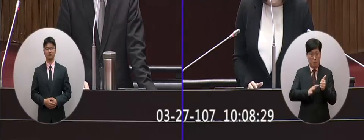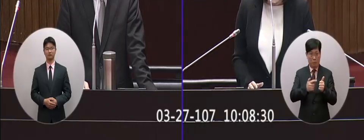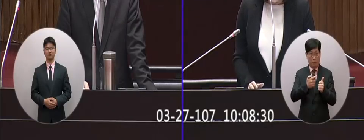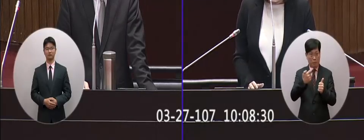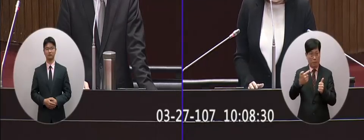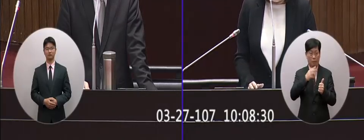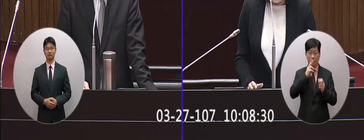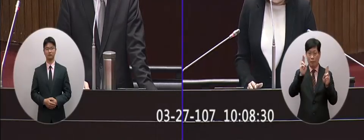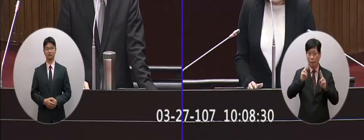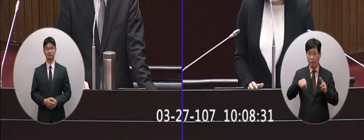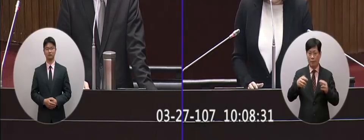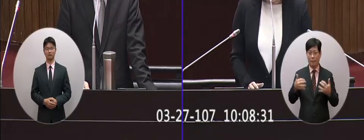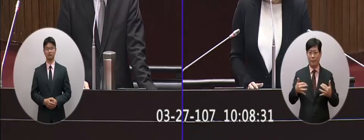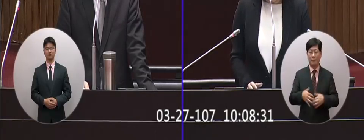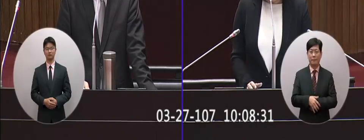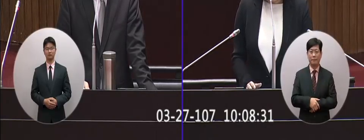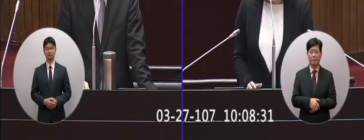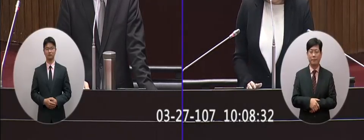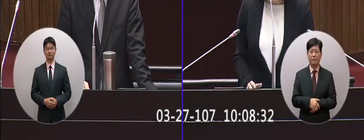策。